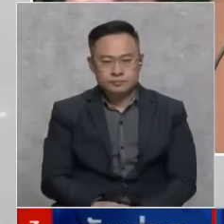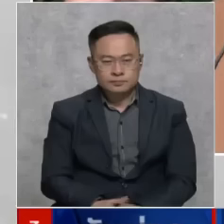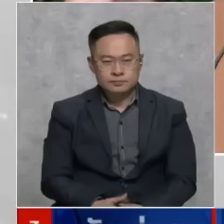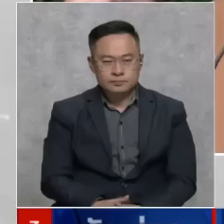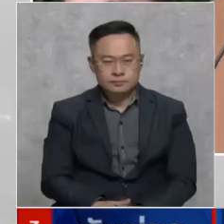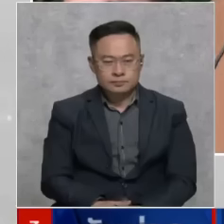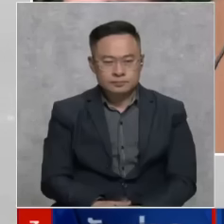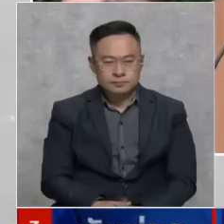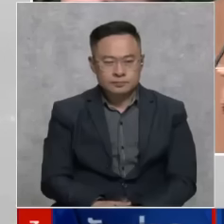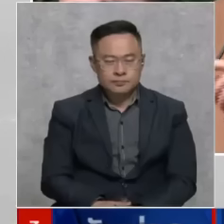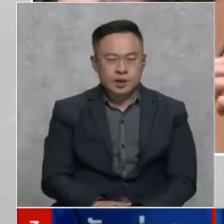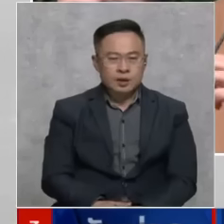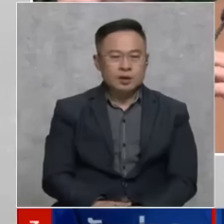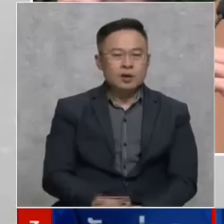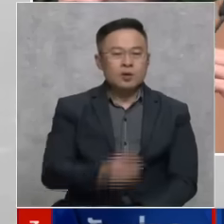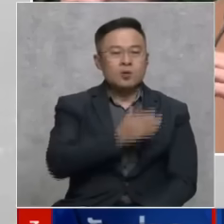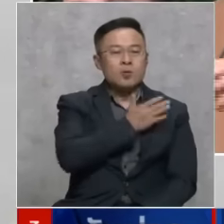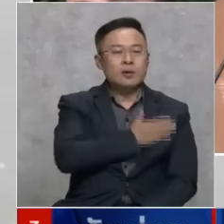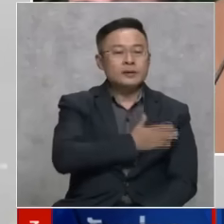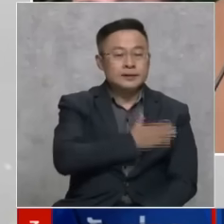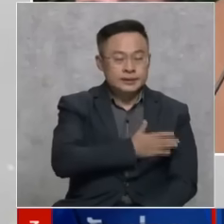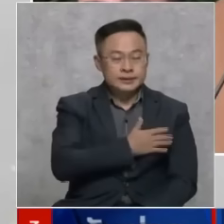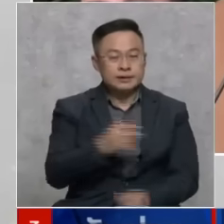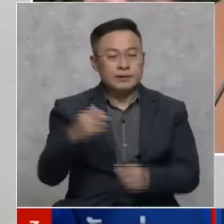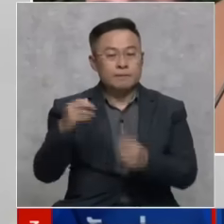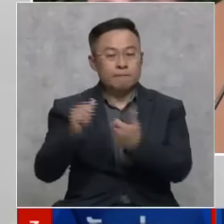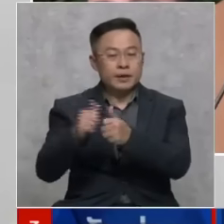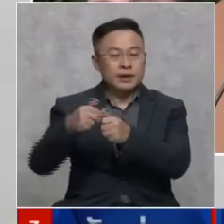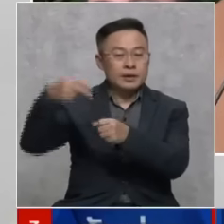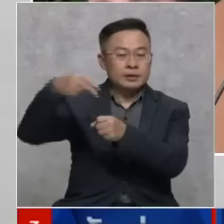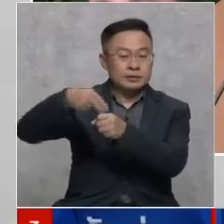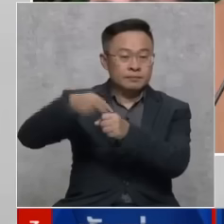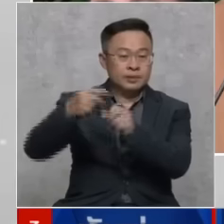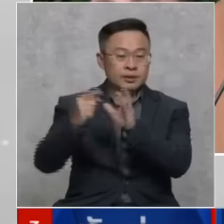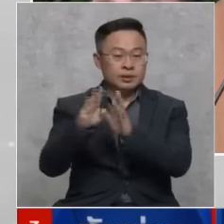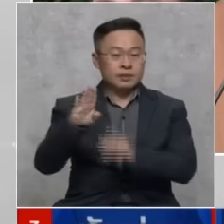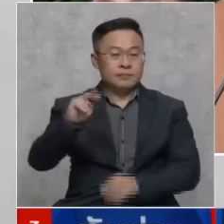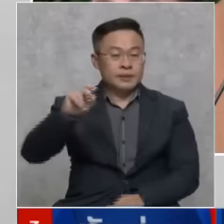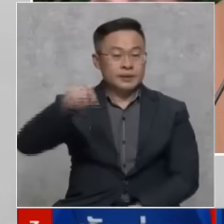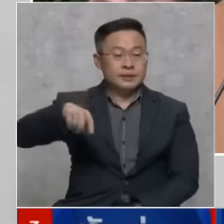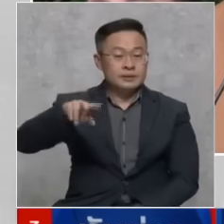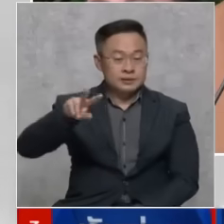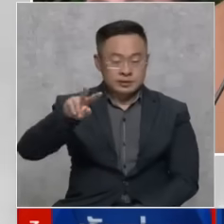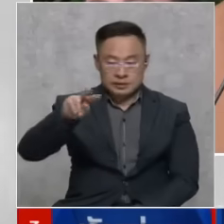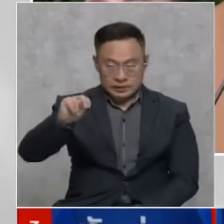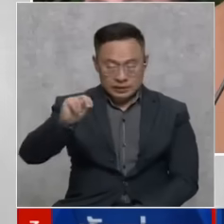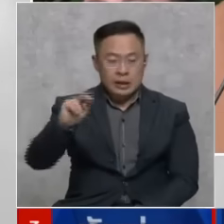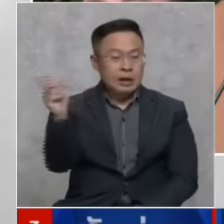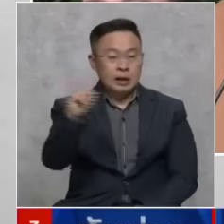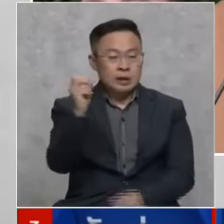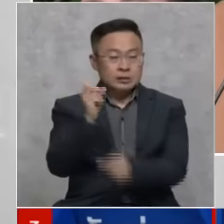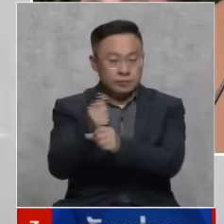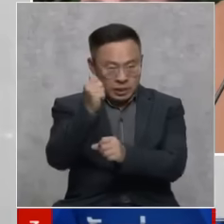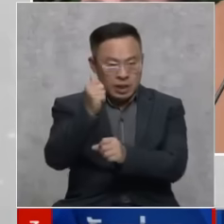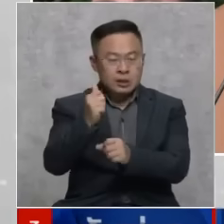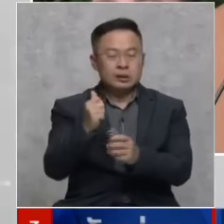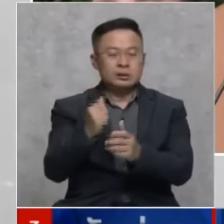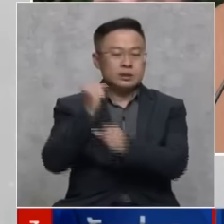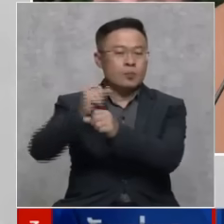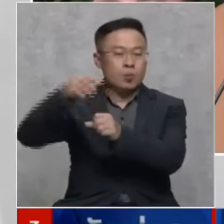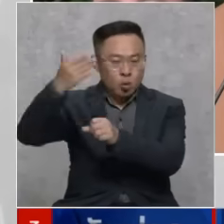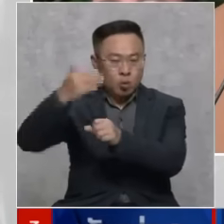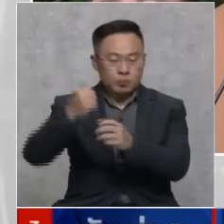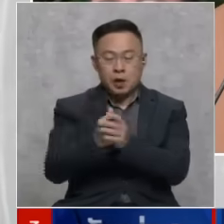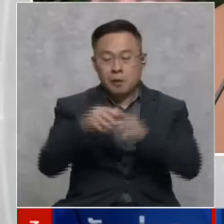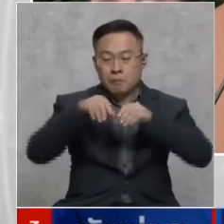นะครับใจเย็นนิดนึงนะครับค่อยๆทำทีละเรื่องนะครับอะไรที่ทำได้ผมทำไปก่อนไม่อยากจะประกาศพร้อมกันหมดวัน